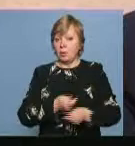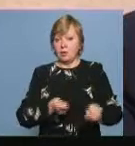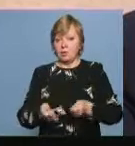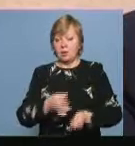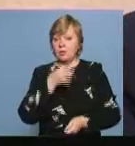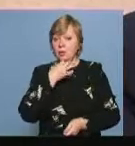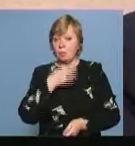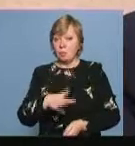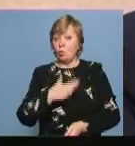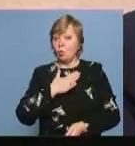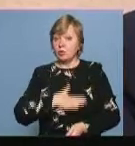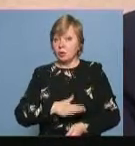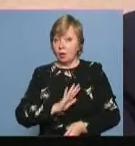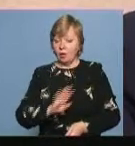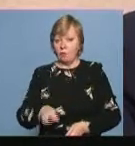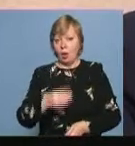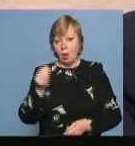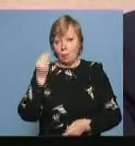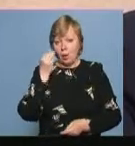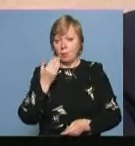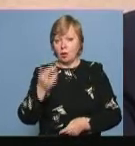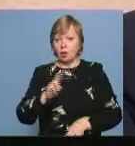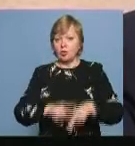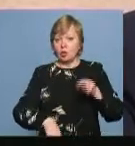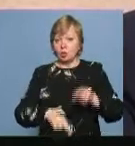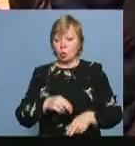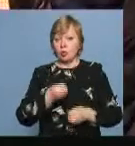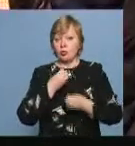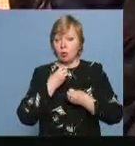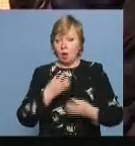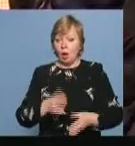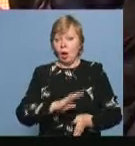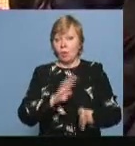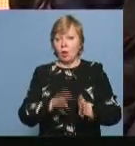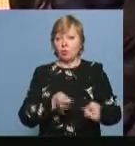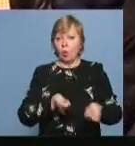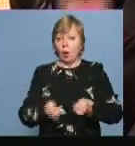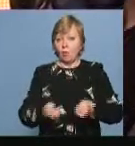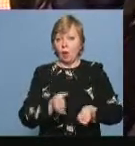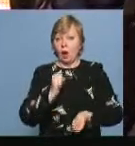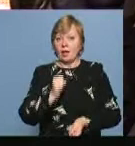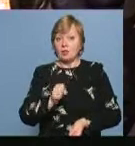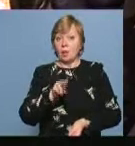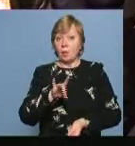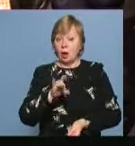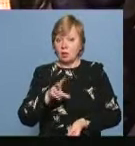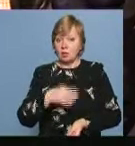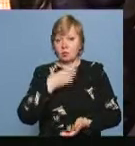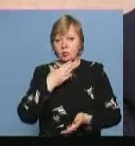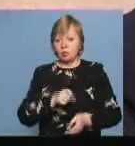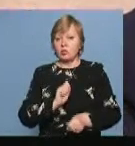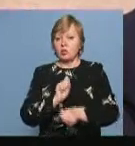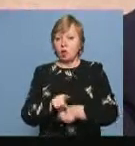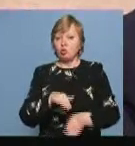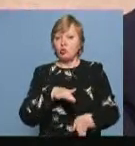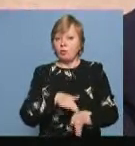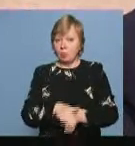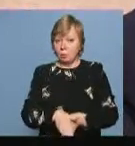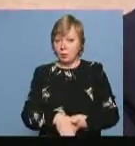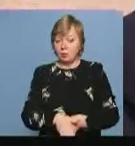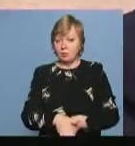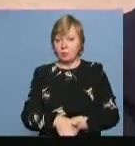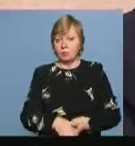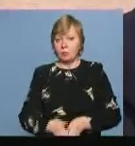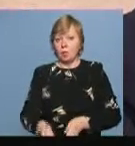По его мнению, застройщики ТРЕСП, что работает под руководством Алексея Прасолова, свою задачу выполнил.